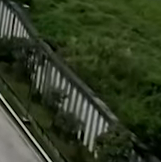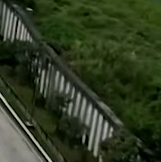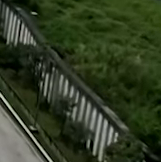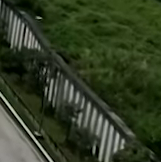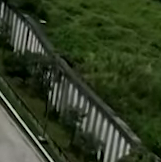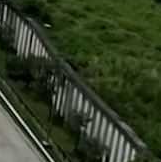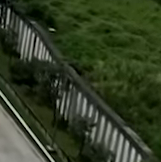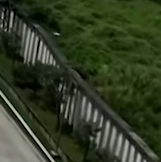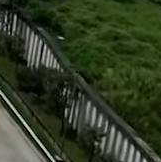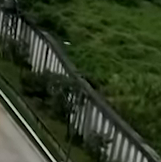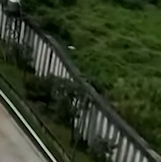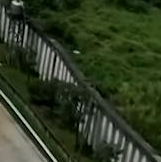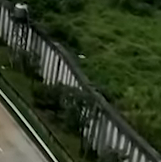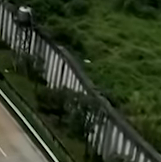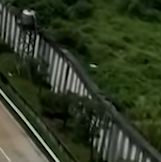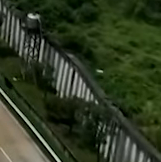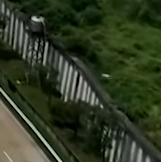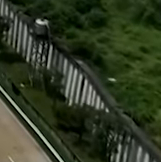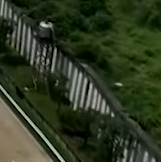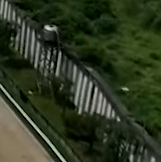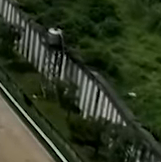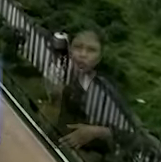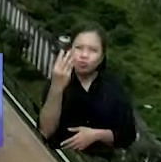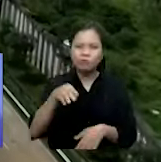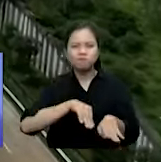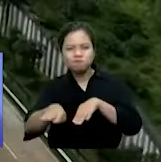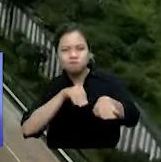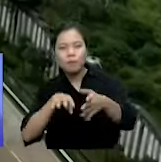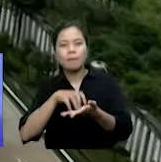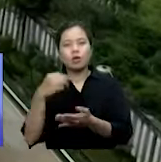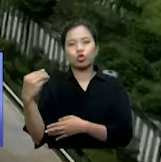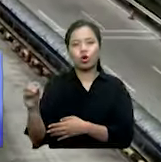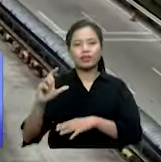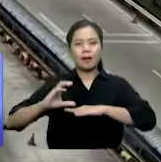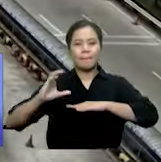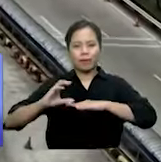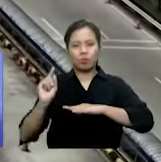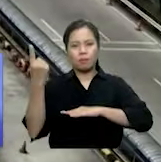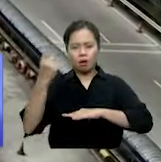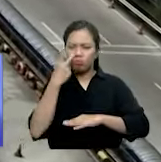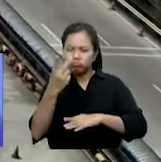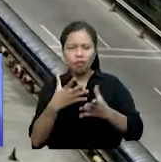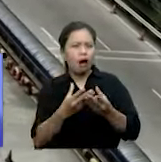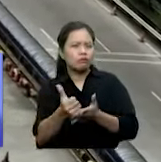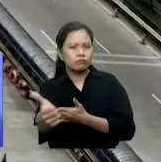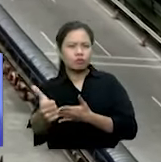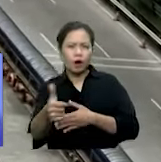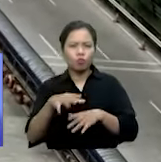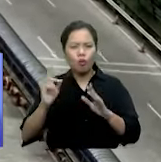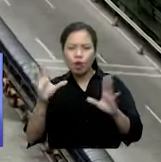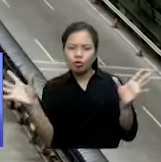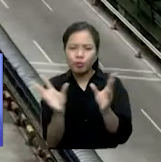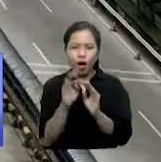kampung sementara itu pemirsa volume kendaraan arus mudik di Gerbang Tol Cikampek utama terpantau ramai lancar